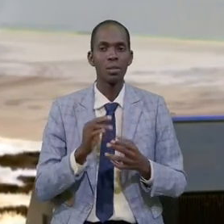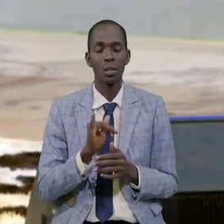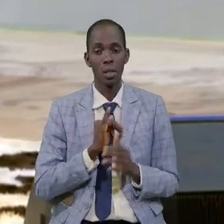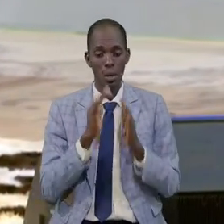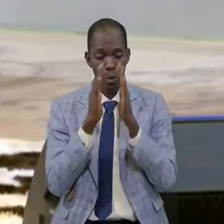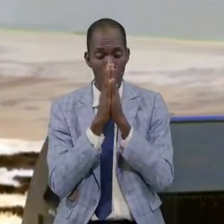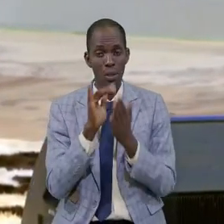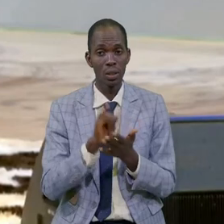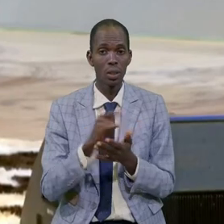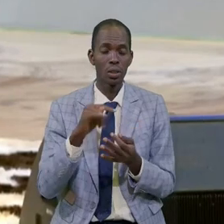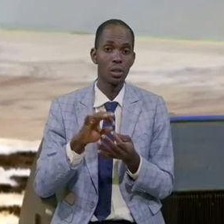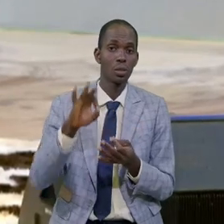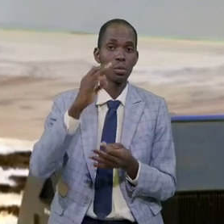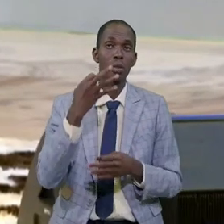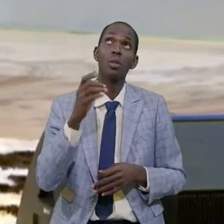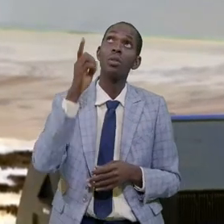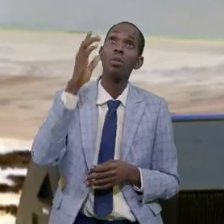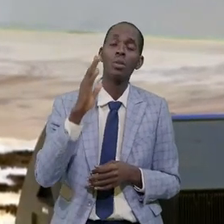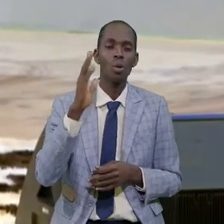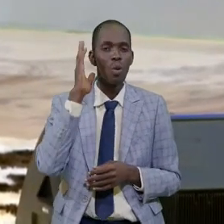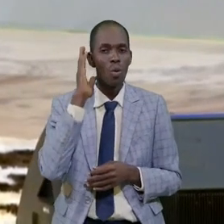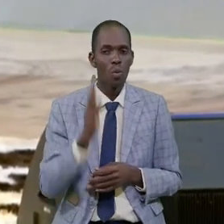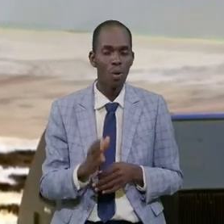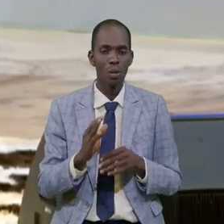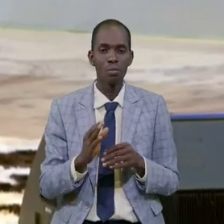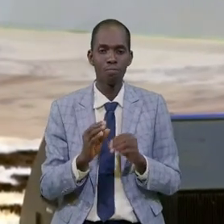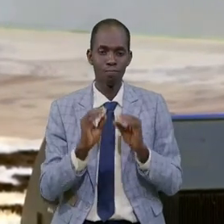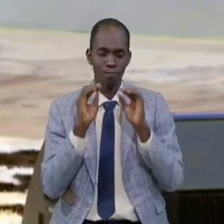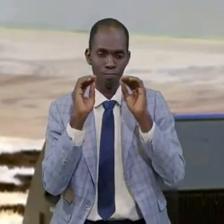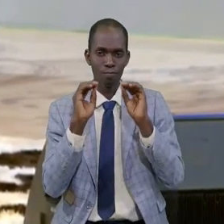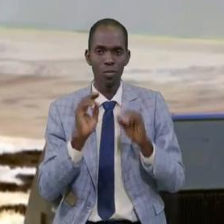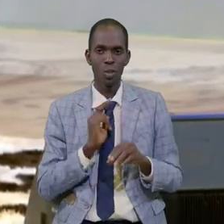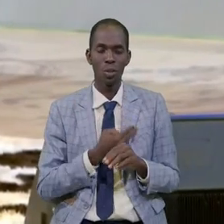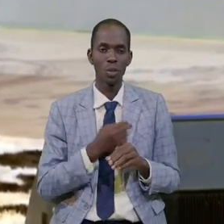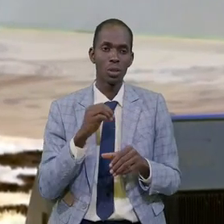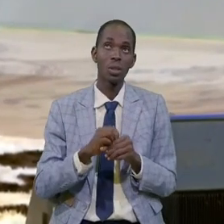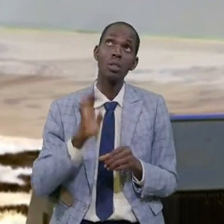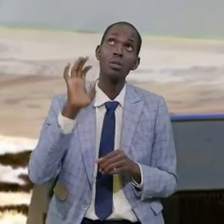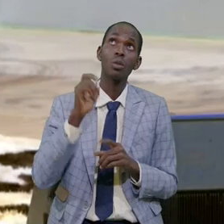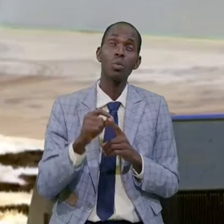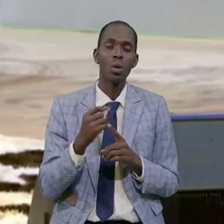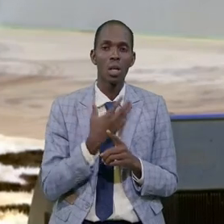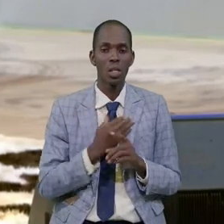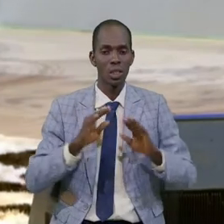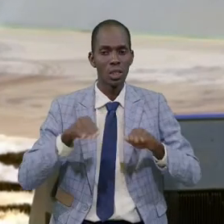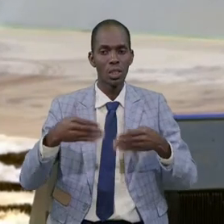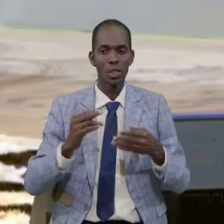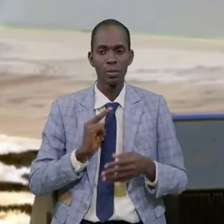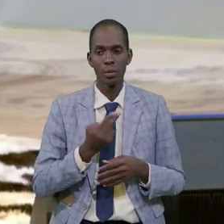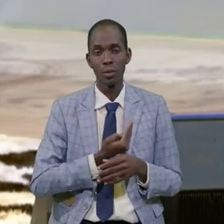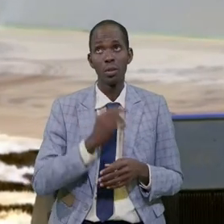de Jésus. Je prie que l'Esprit de Dieu nous illumine et nous accorde la